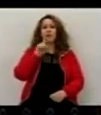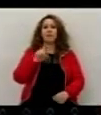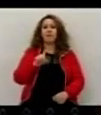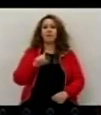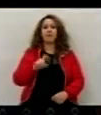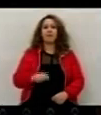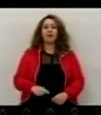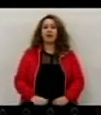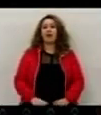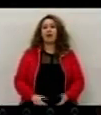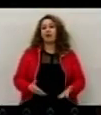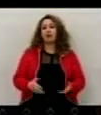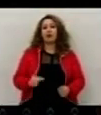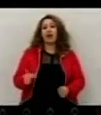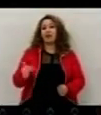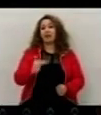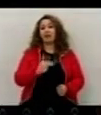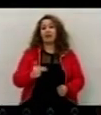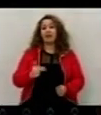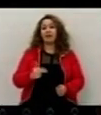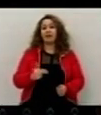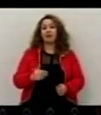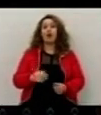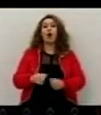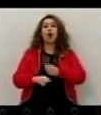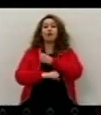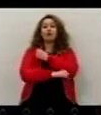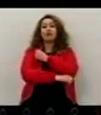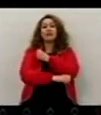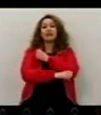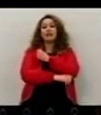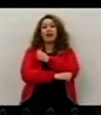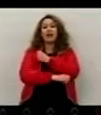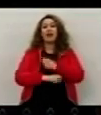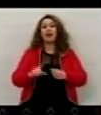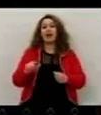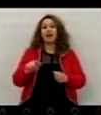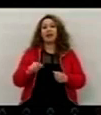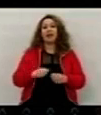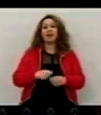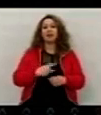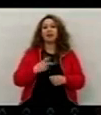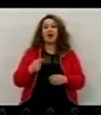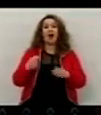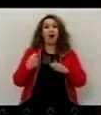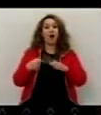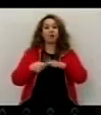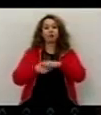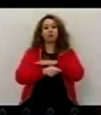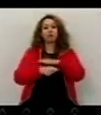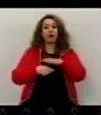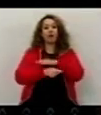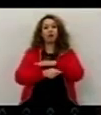فخيارات الوطن معروفة موجودة في صحرائنا الشاسعة، فهي مصدر للثروة لما تزخر به